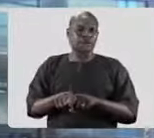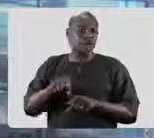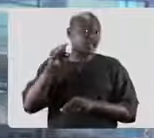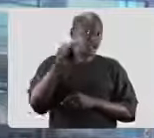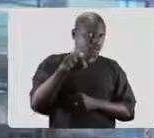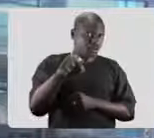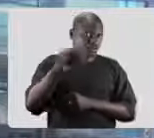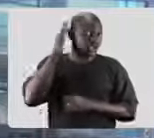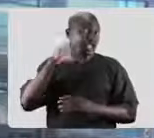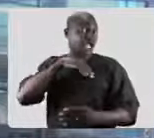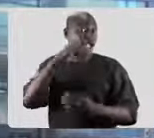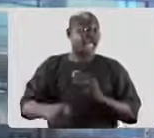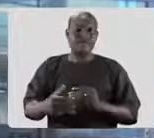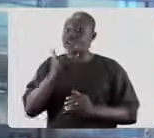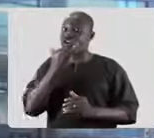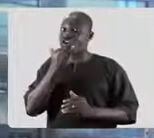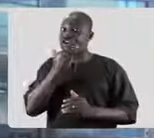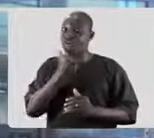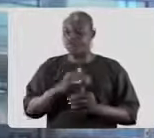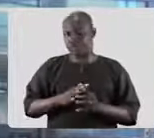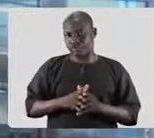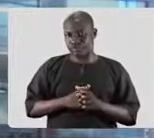kwa kɔwie baabi a ɛnsɛsɛ ɛdo ekɔwie.